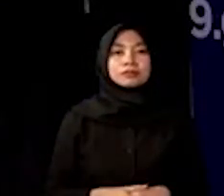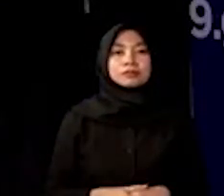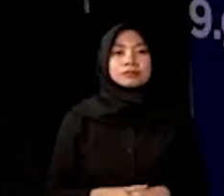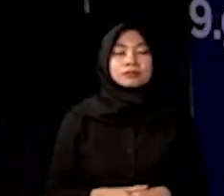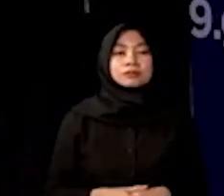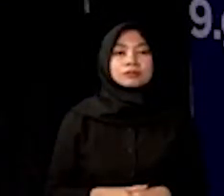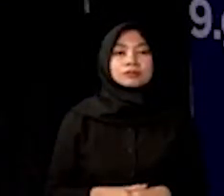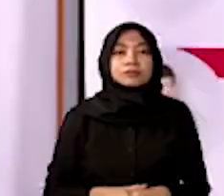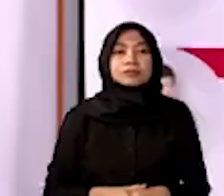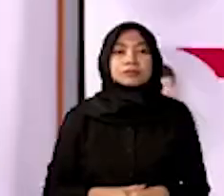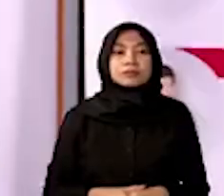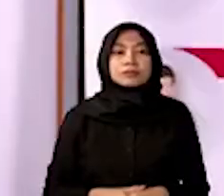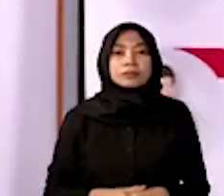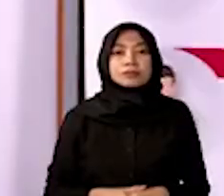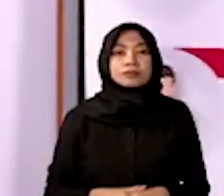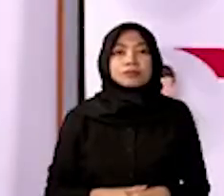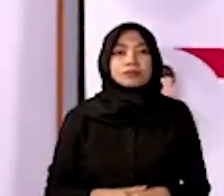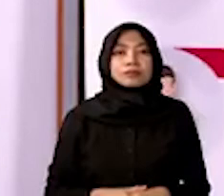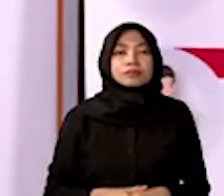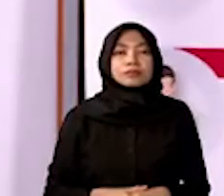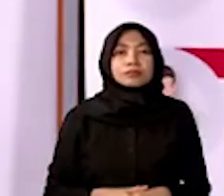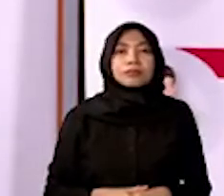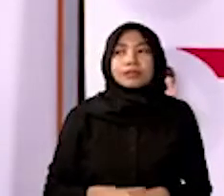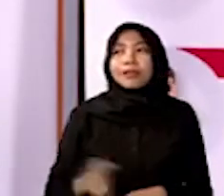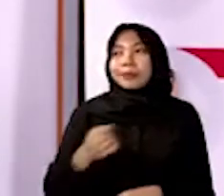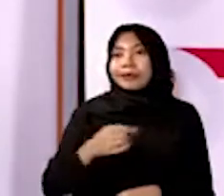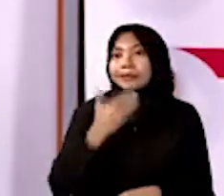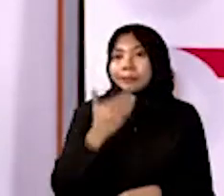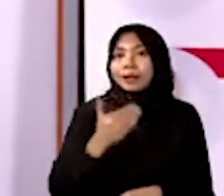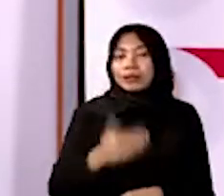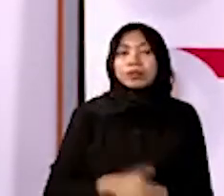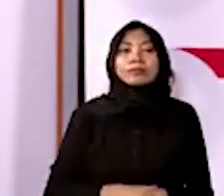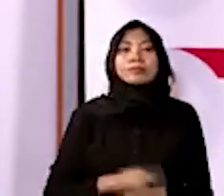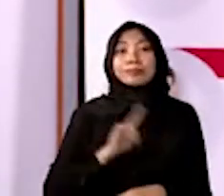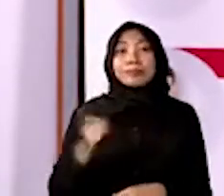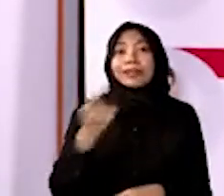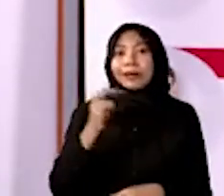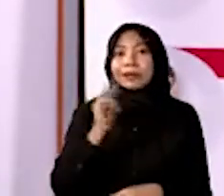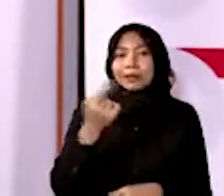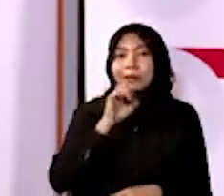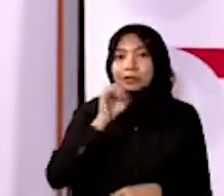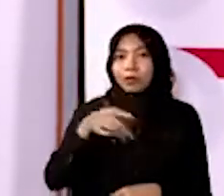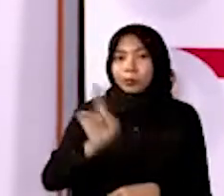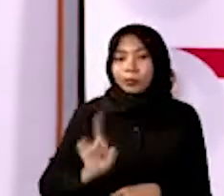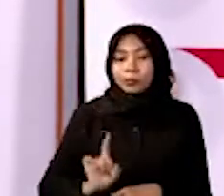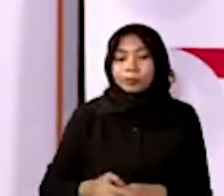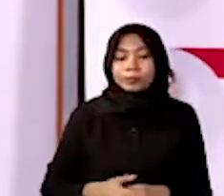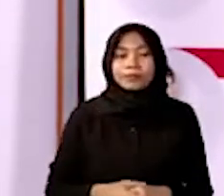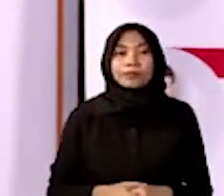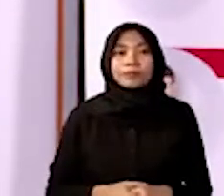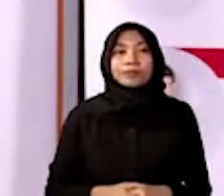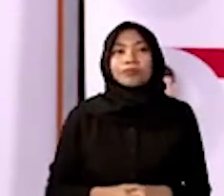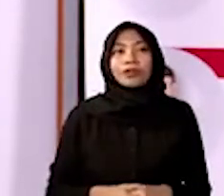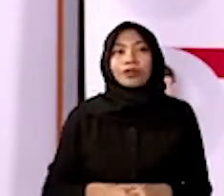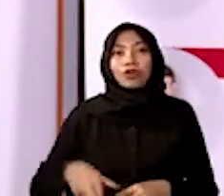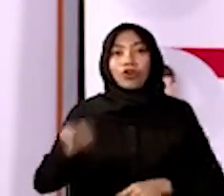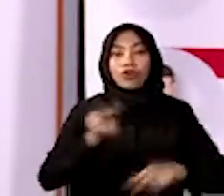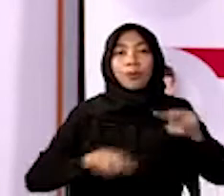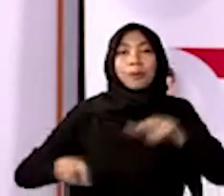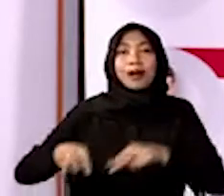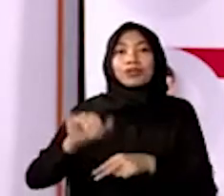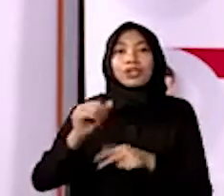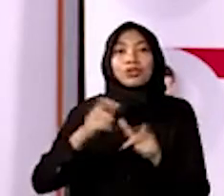Pak Terima kasih Mas Rin Tentunya saya akan menjawab pertanyaan yang pertama Apakah operasi yustisi itu